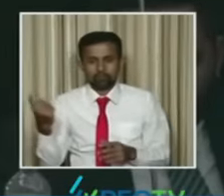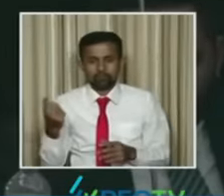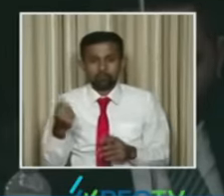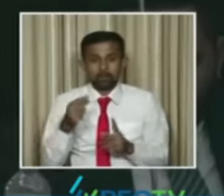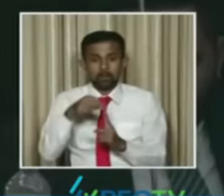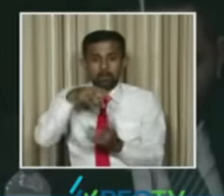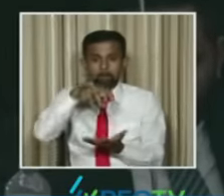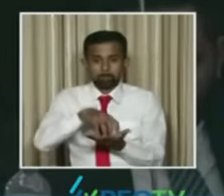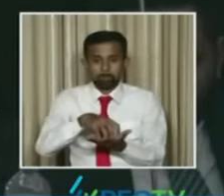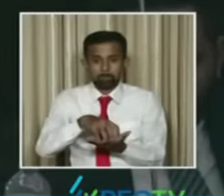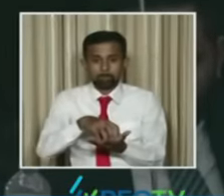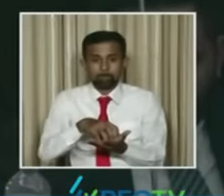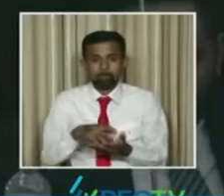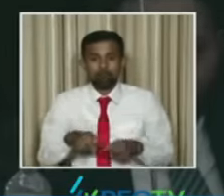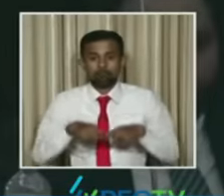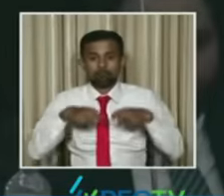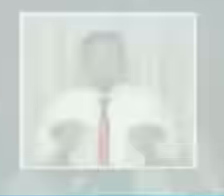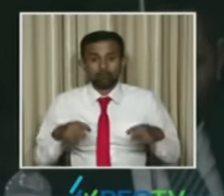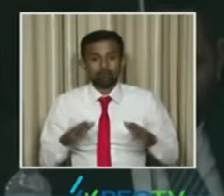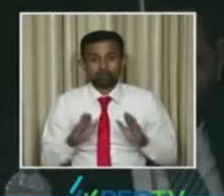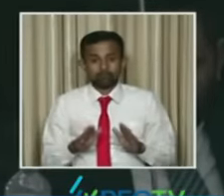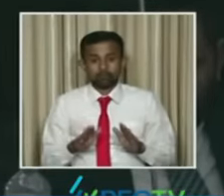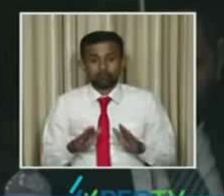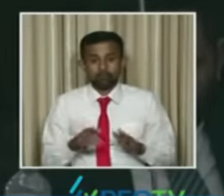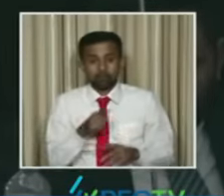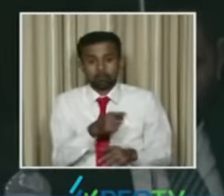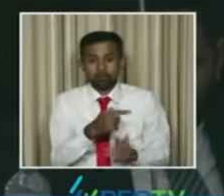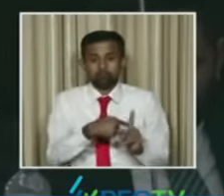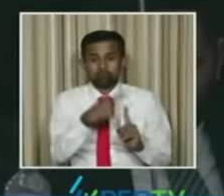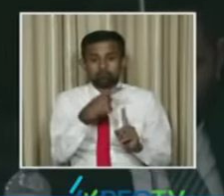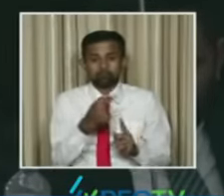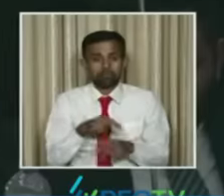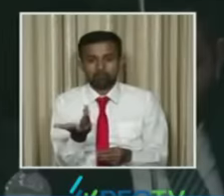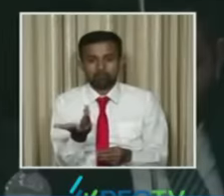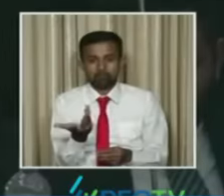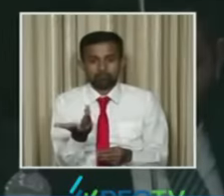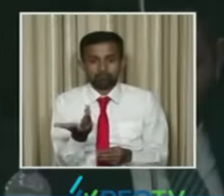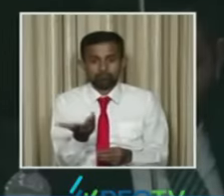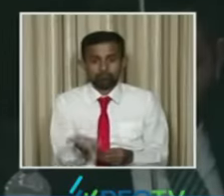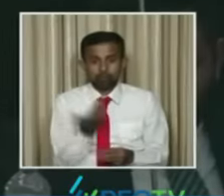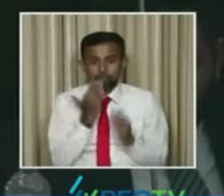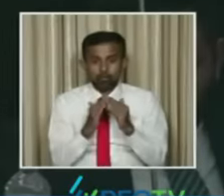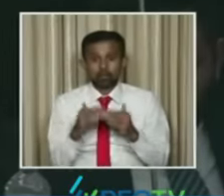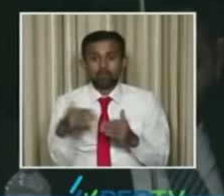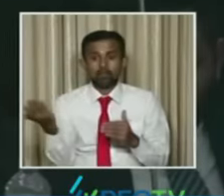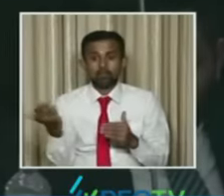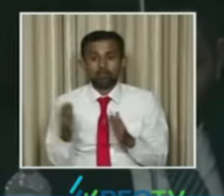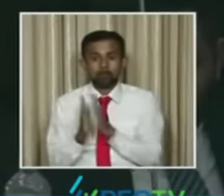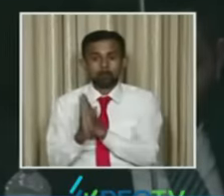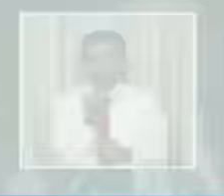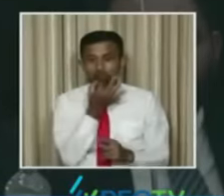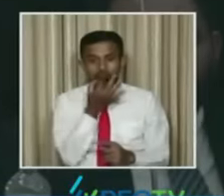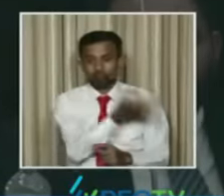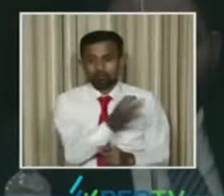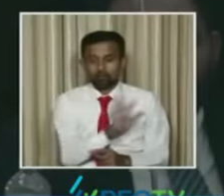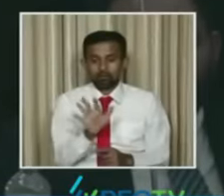පළාත් සභාවෙන් පුනරාවර්තන වීදම් ඇරෙන්න මේ දිනු කරන්න සත පහක්වත් දෙන්නේ නැහැ. මේ ඉස්කෝලේ හැපත් තියෙන පන්සල ජනාධිපතිතුමාගේ